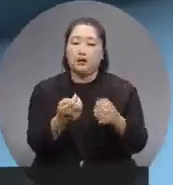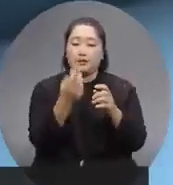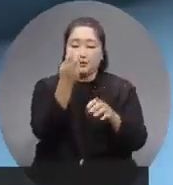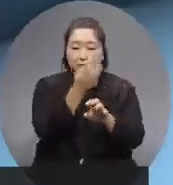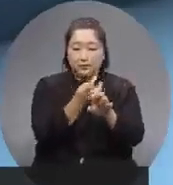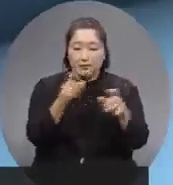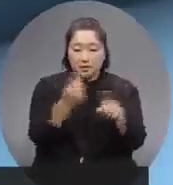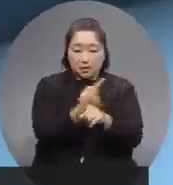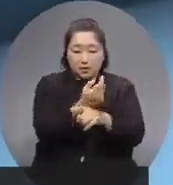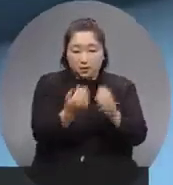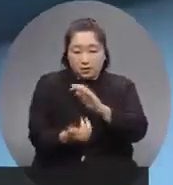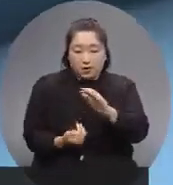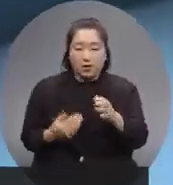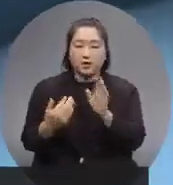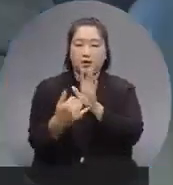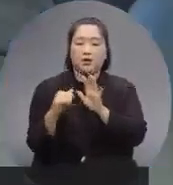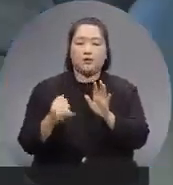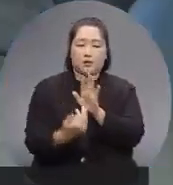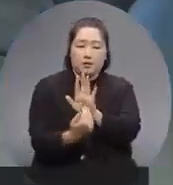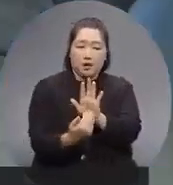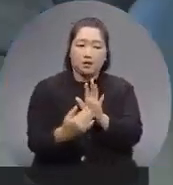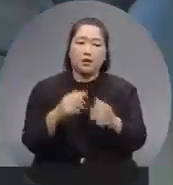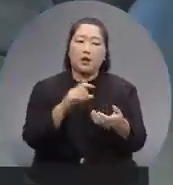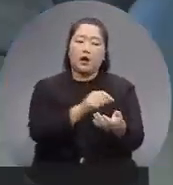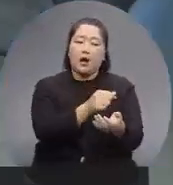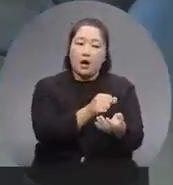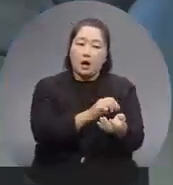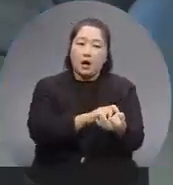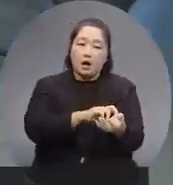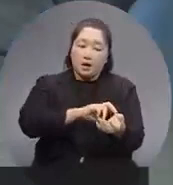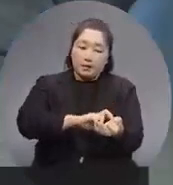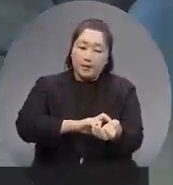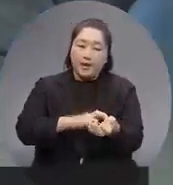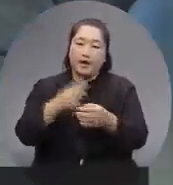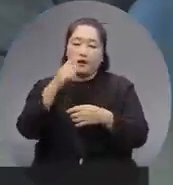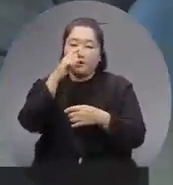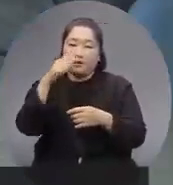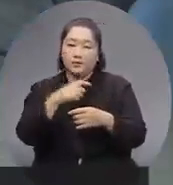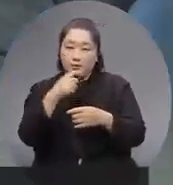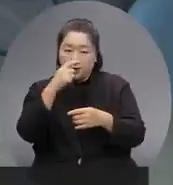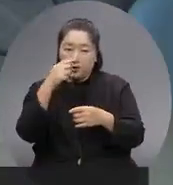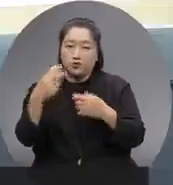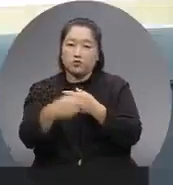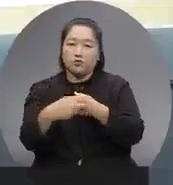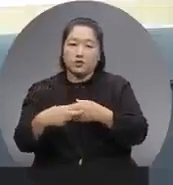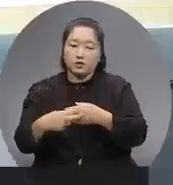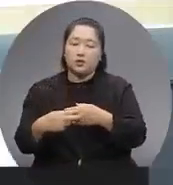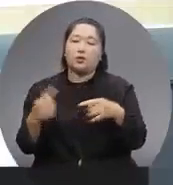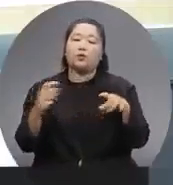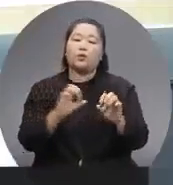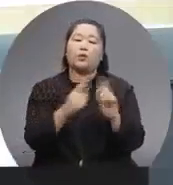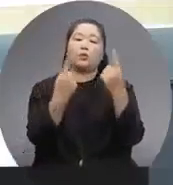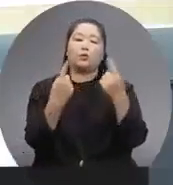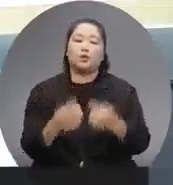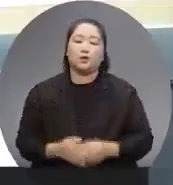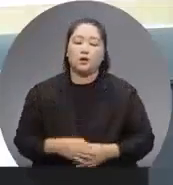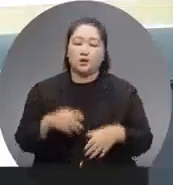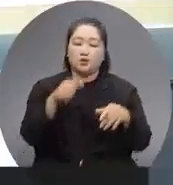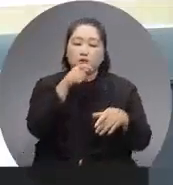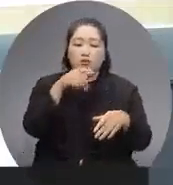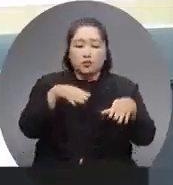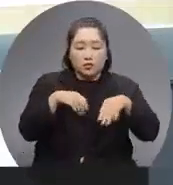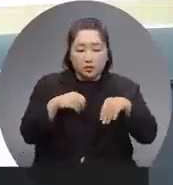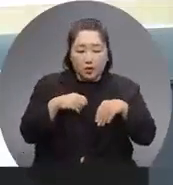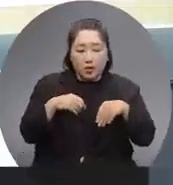전 면역 증진을 위해 한방과 양방 진료를 동시에 받고 있습니다. 수치료, 목욕 이런 걸 하면은 너무